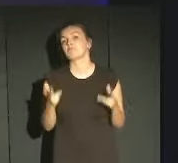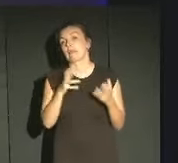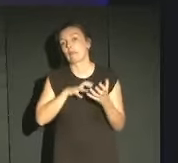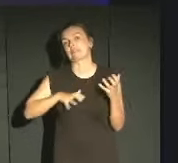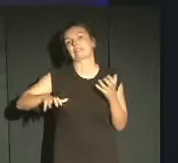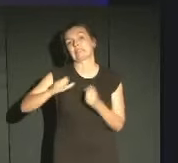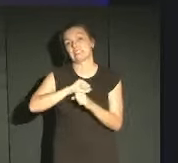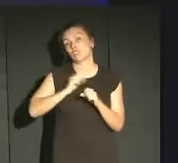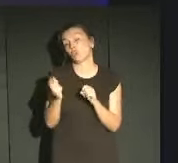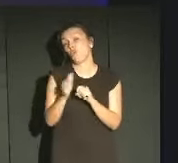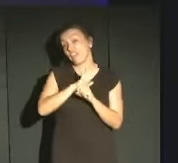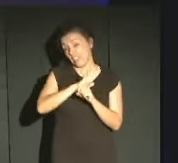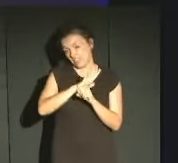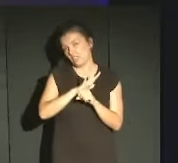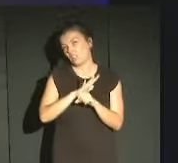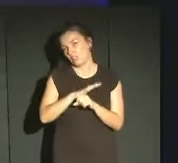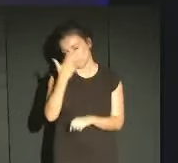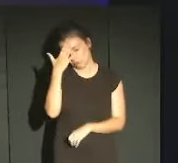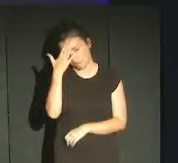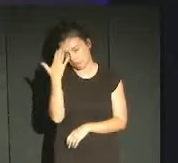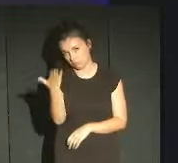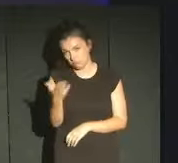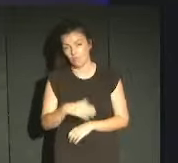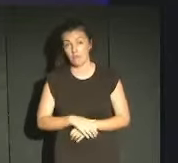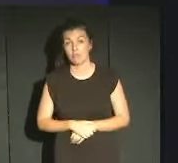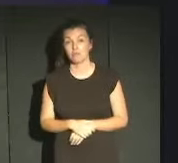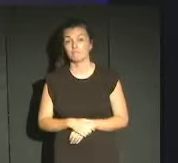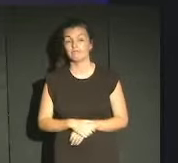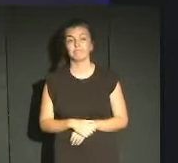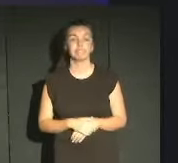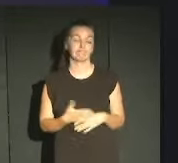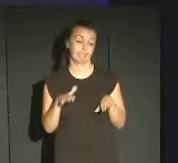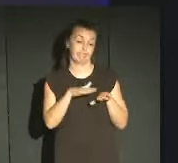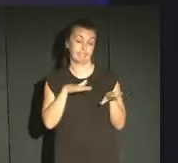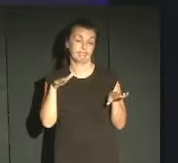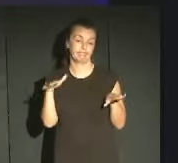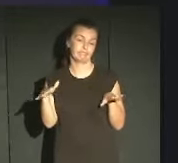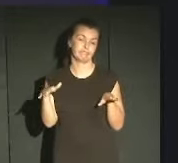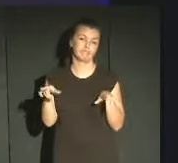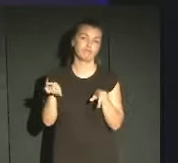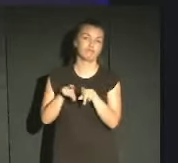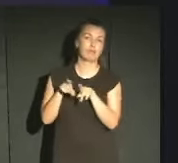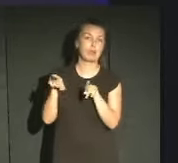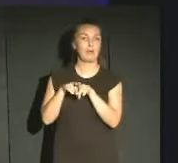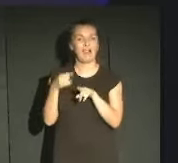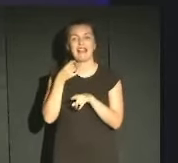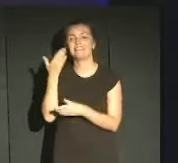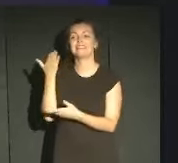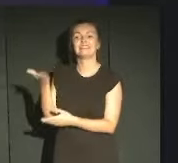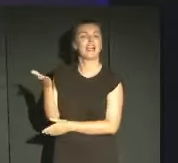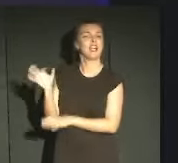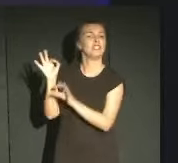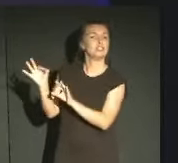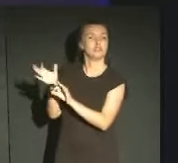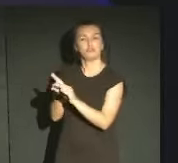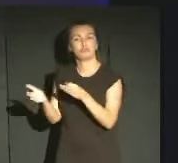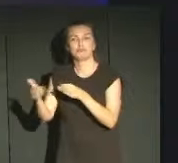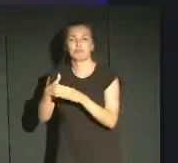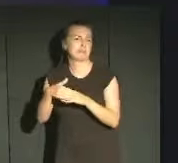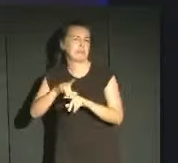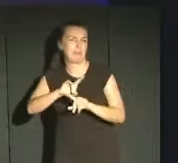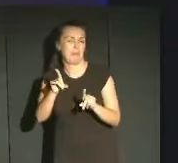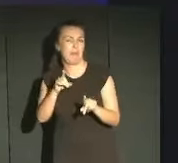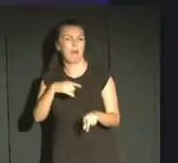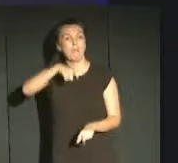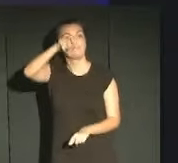covid et de l'autre côté on veut nous vendre j'ai envie de dire même des mulets pour des chevaux de course on veut nous vendre des jouettes